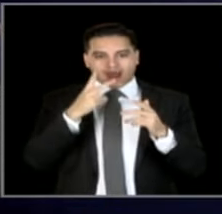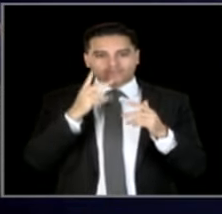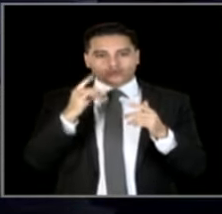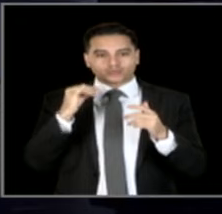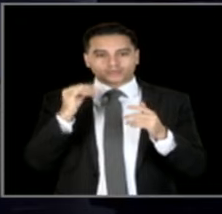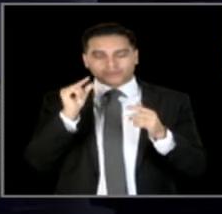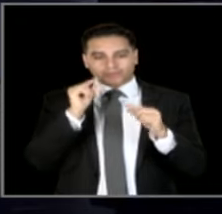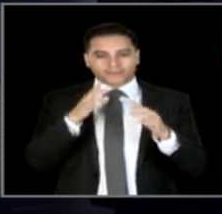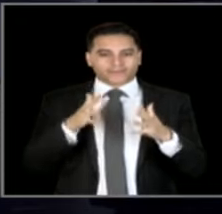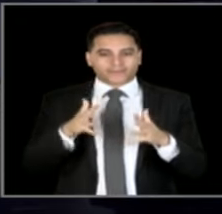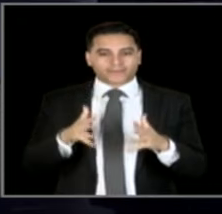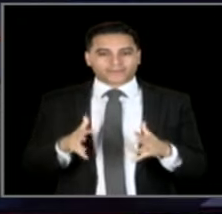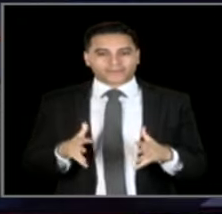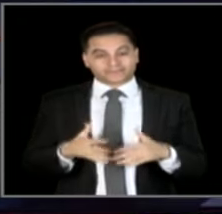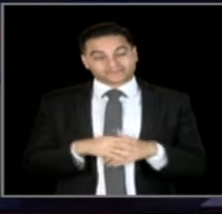عندها الإجابة.